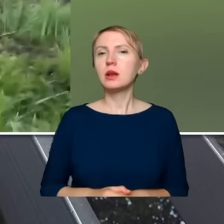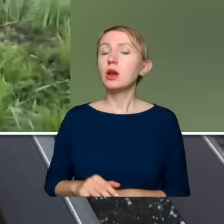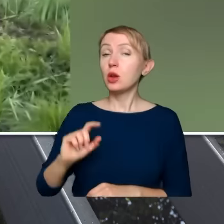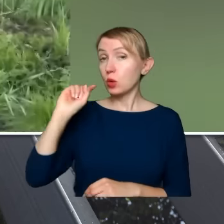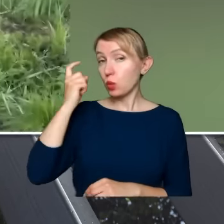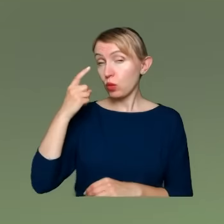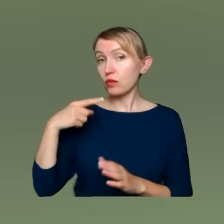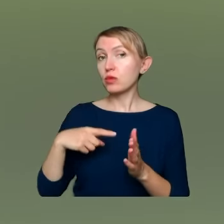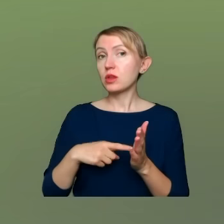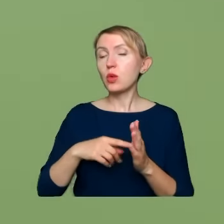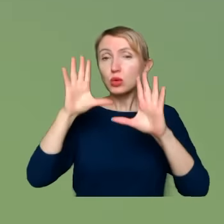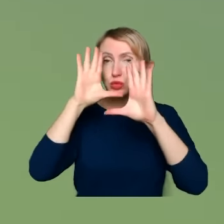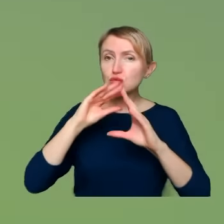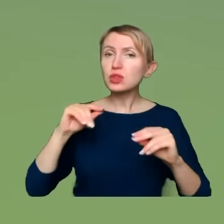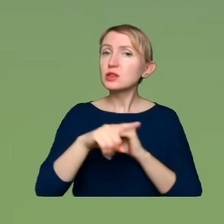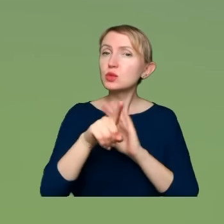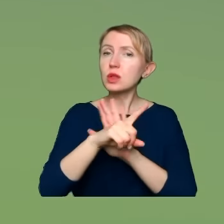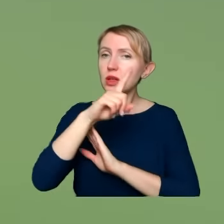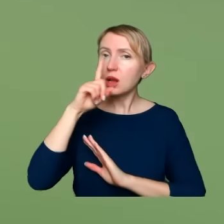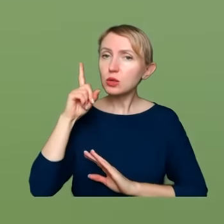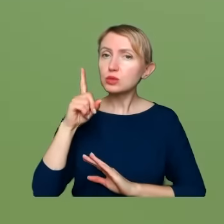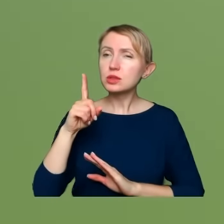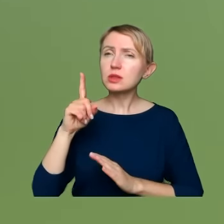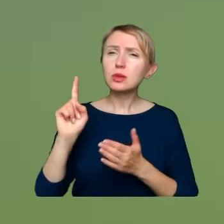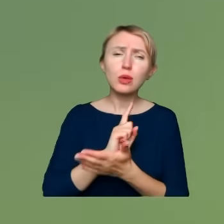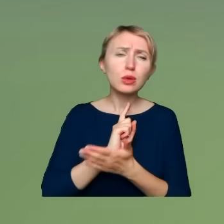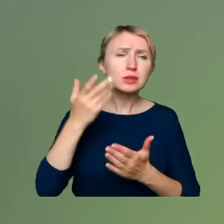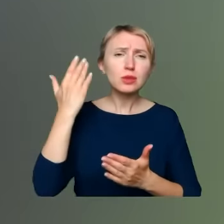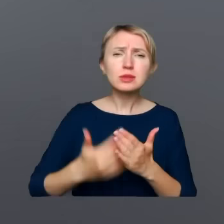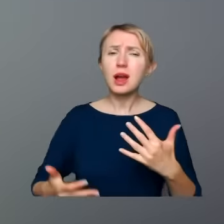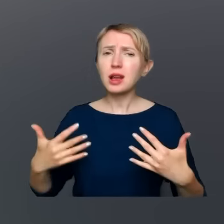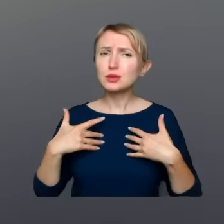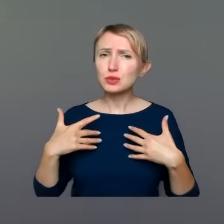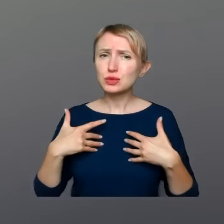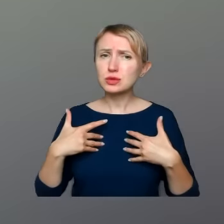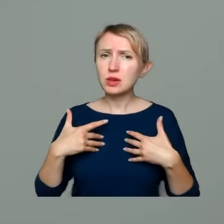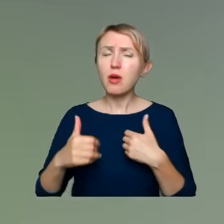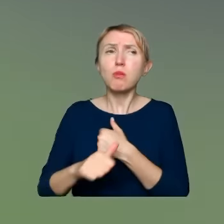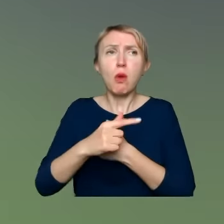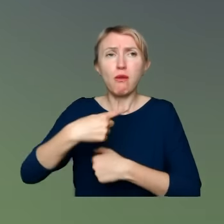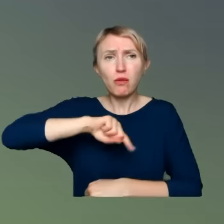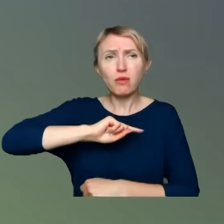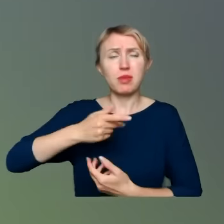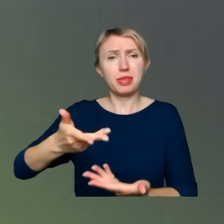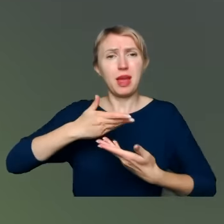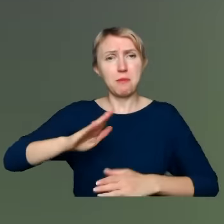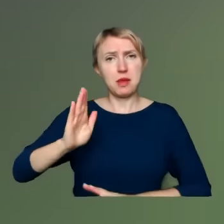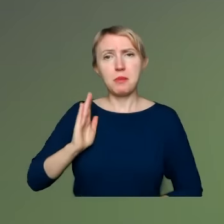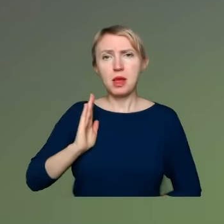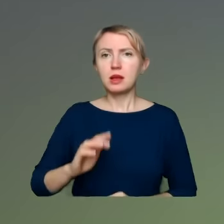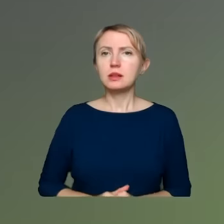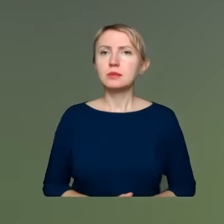to szacunek dla tych ludzi, którzy narażają życie w imię naszego bezpieczeństwa. I